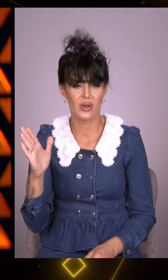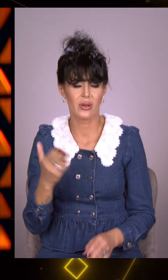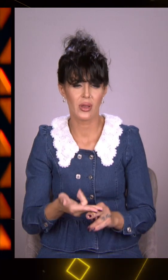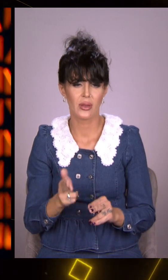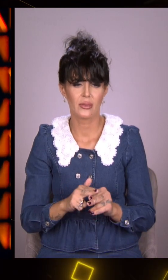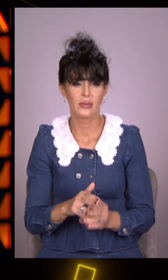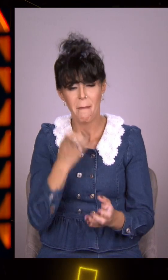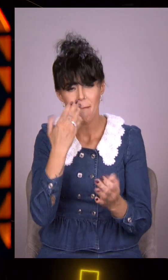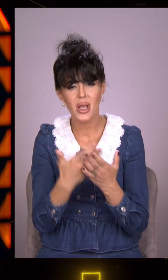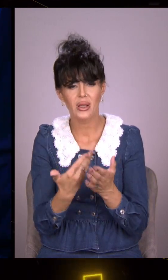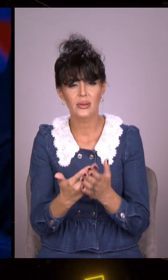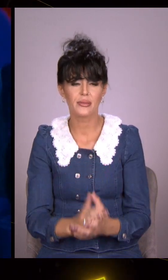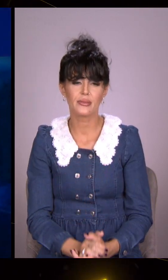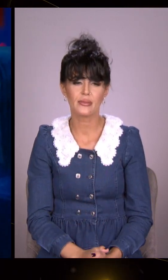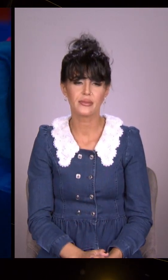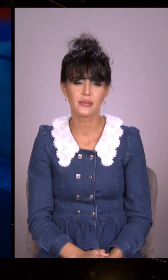це?